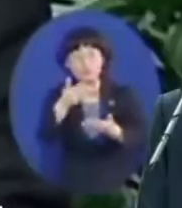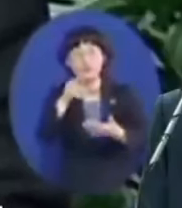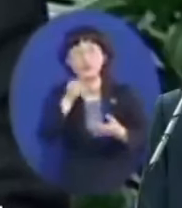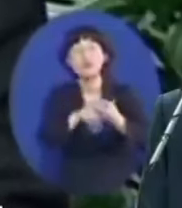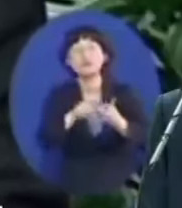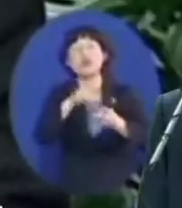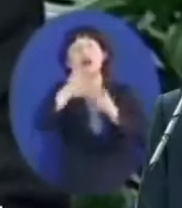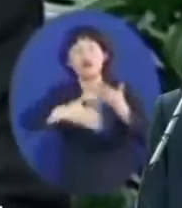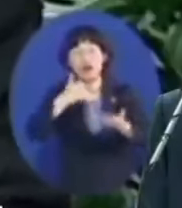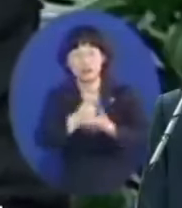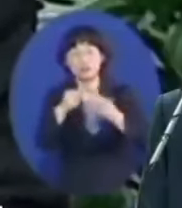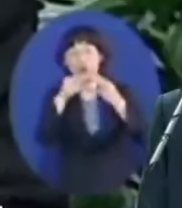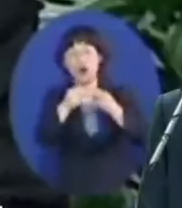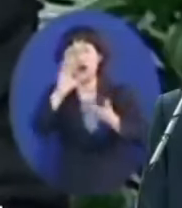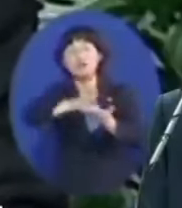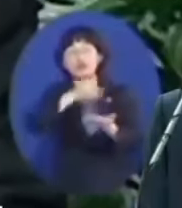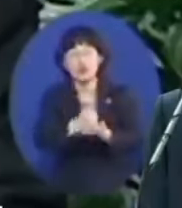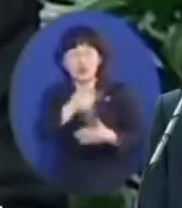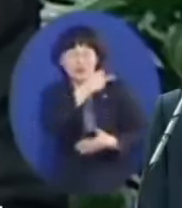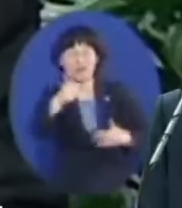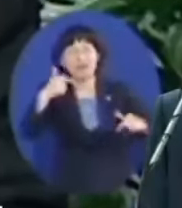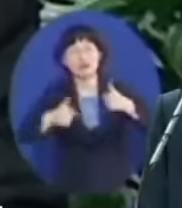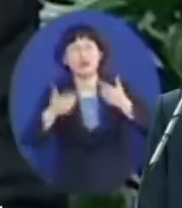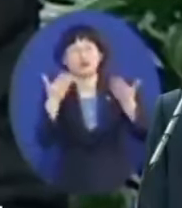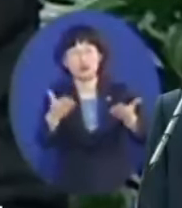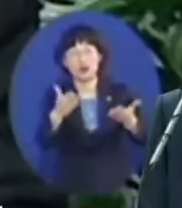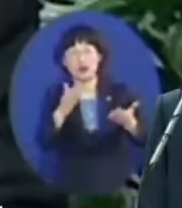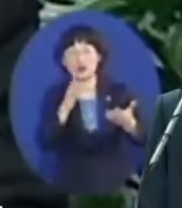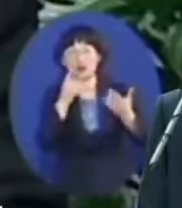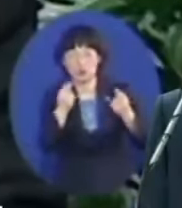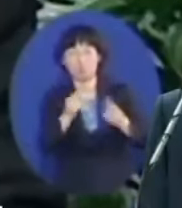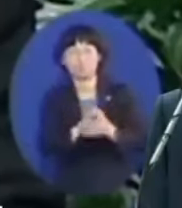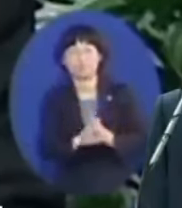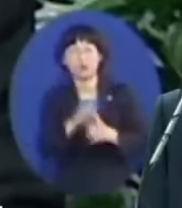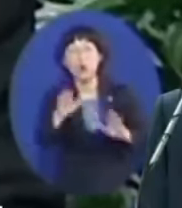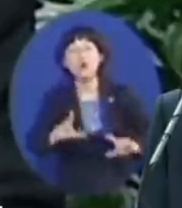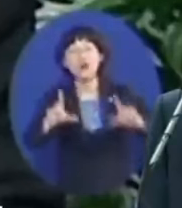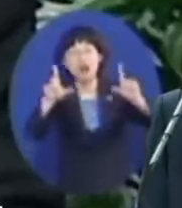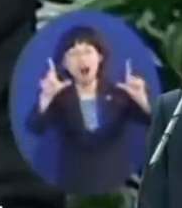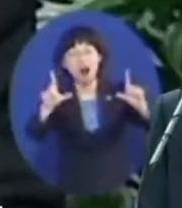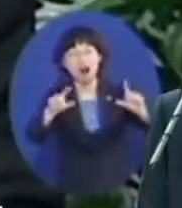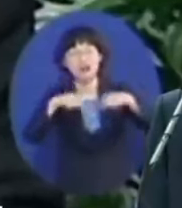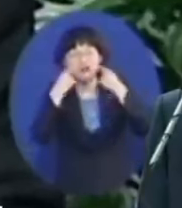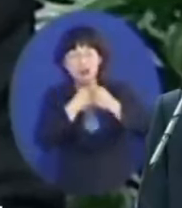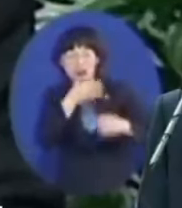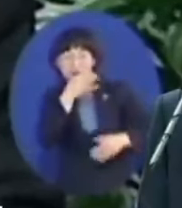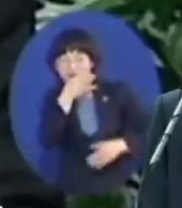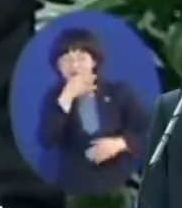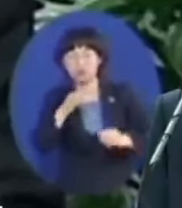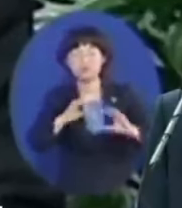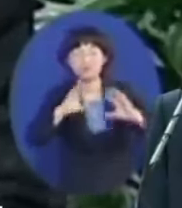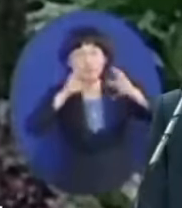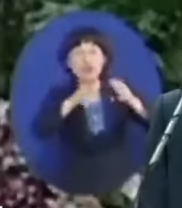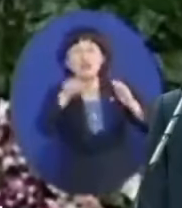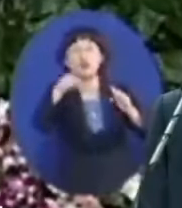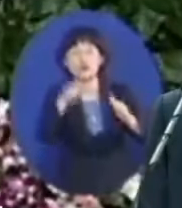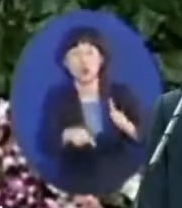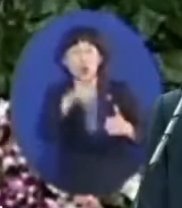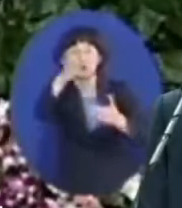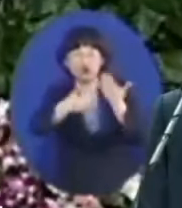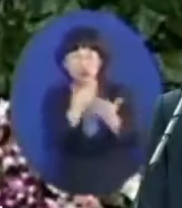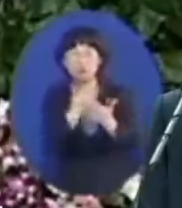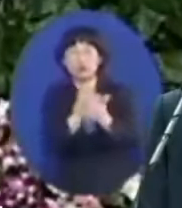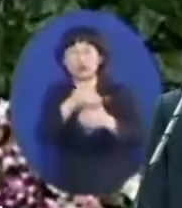하나님과 그리스도를 크게 기쁘게 한다는 것입니다. 오늘날 이기주의적인 세계 속에서 우리는 전부 다